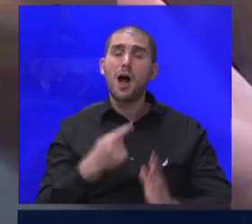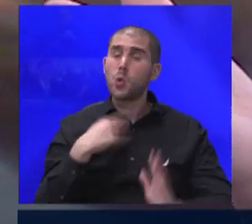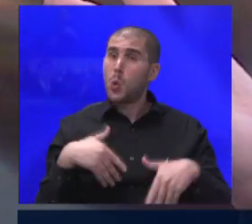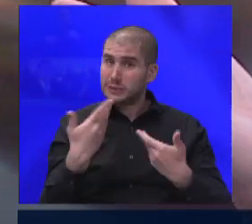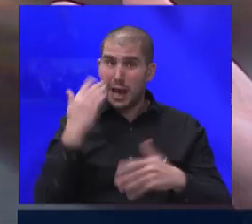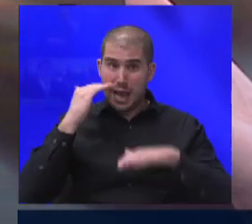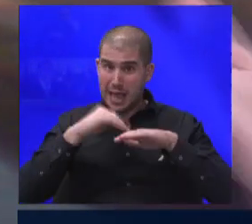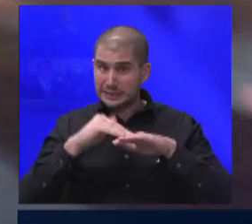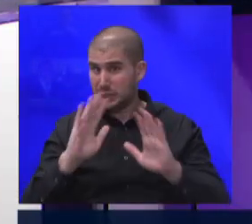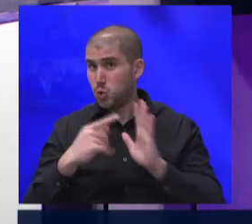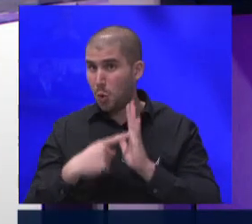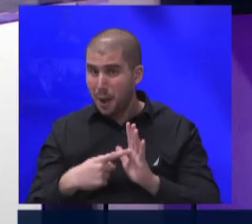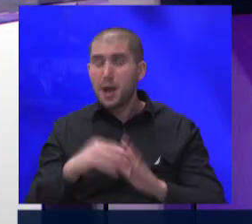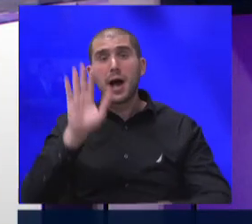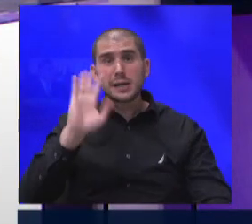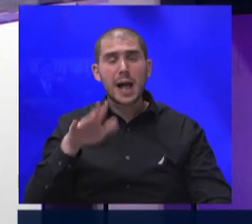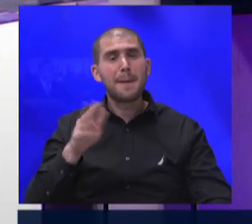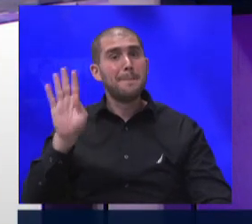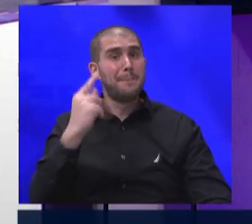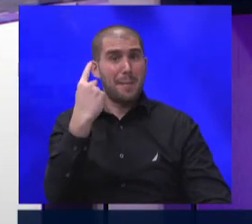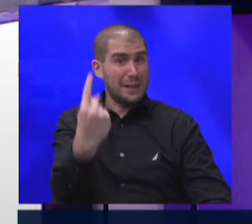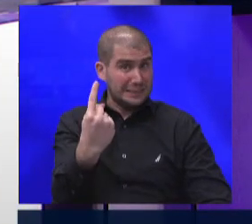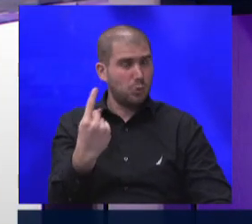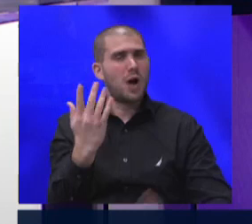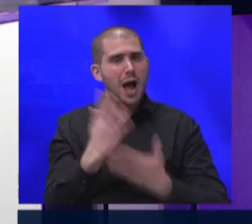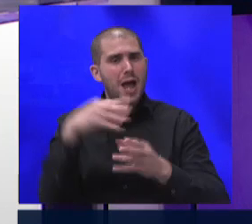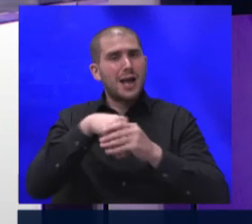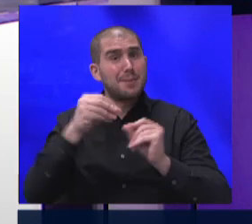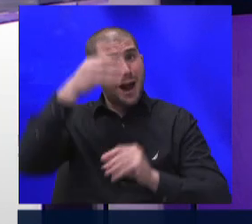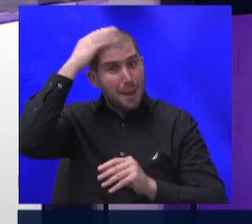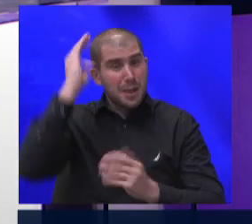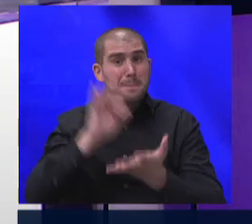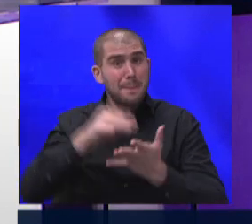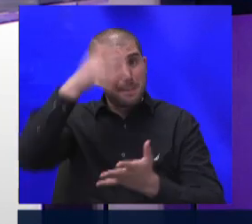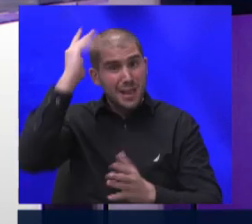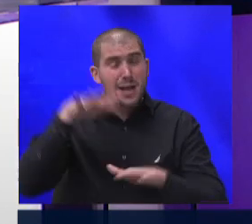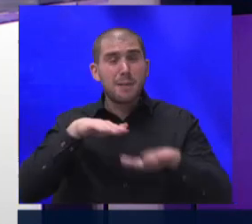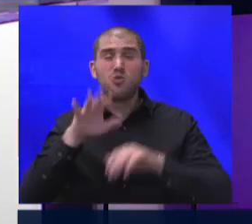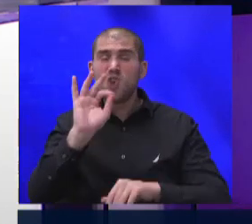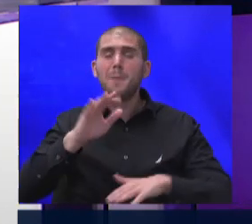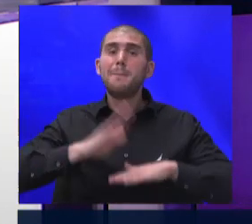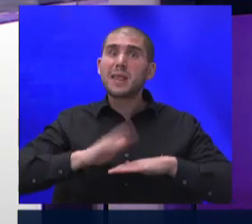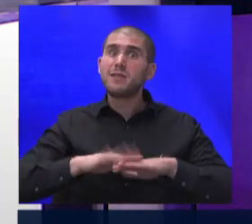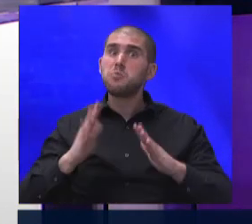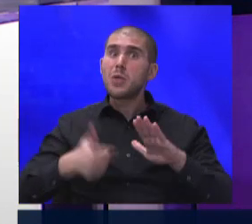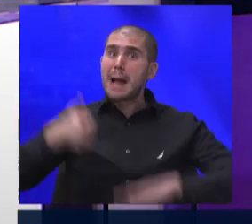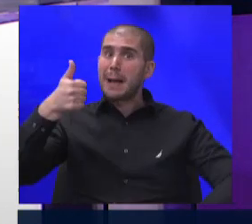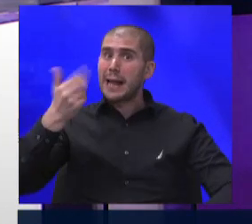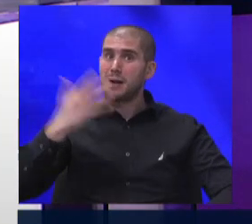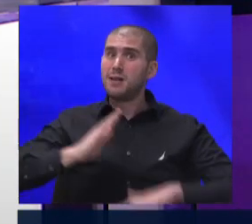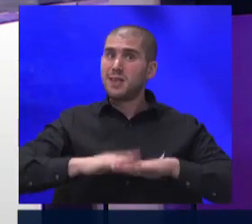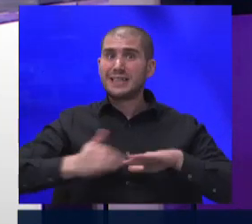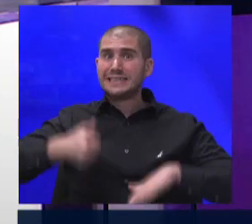שגם מר נתניהו ישב עם לפיד, כאשר לפיד כיהן בממשלתו בתפקיד מאוד בכיר, תפקיד של שר אוצר.